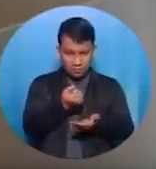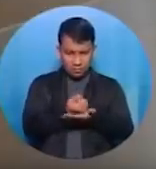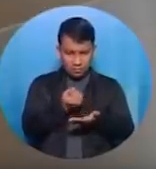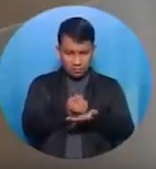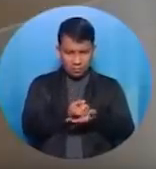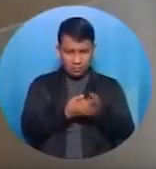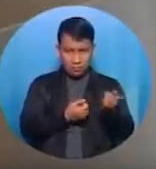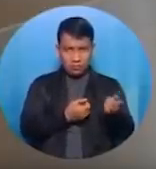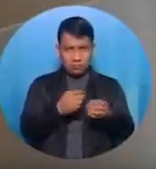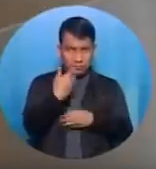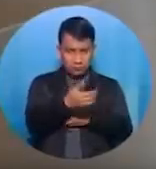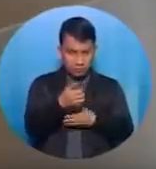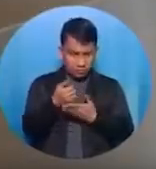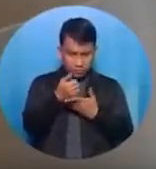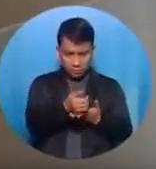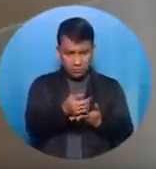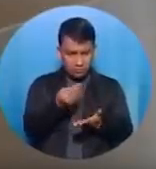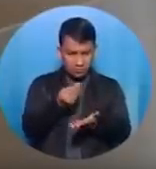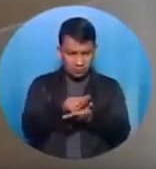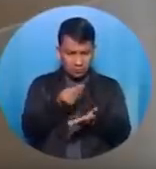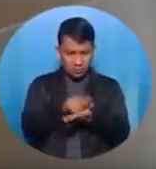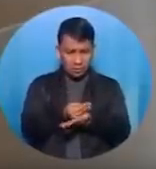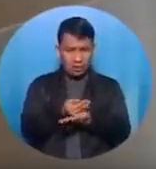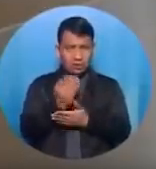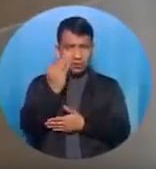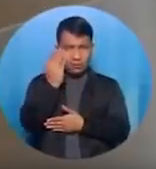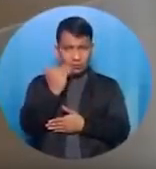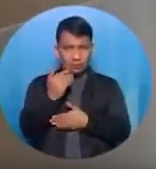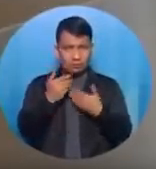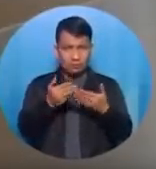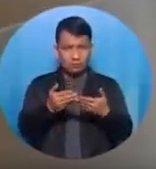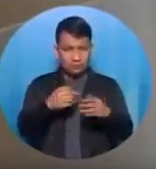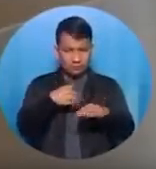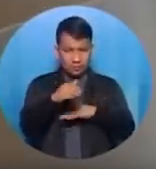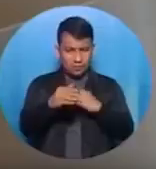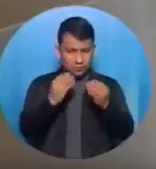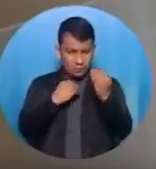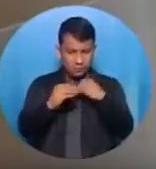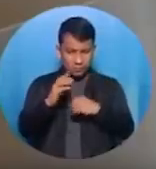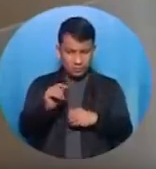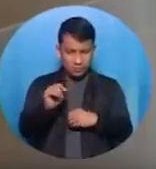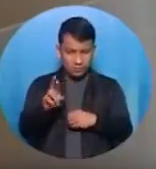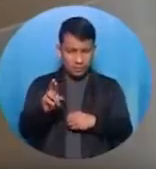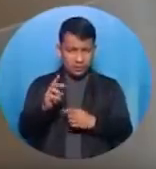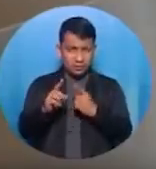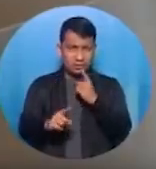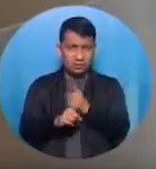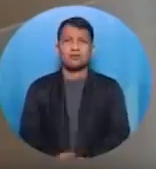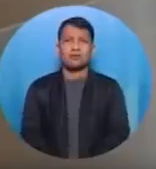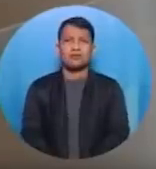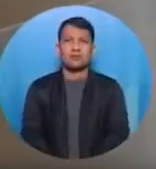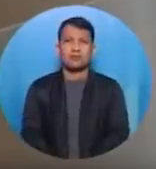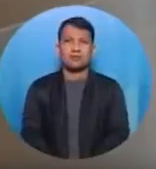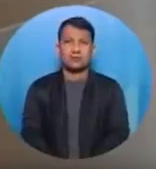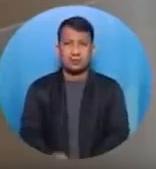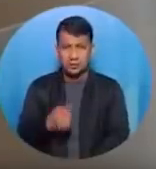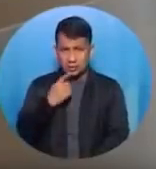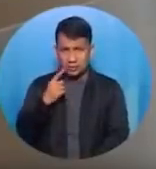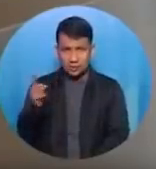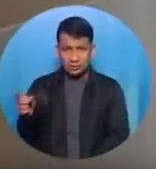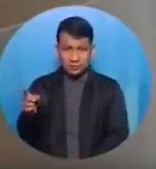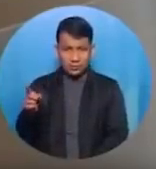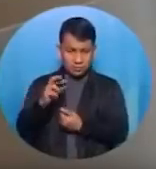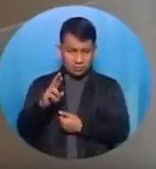yung pagbigyan nila ng ayuda sa inyo at pera, nagpapadala daw para pambili ng pagkain at naka-DTR daw po kayo. Tama ba, Sir Roger? Sabi po ni Mr.